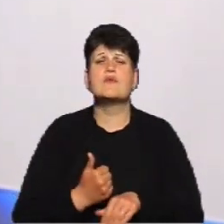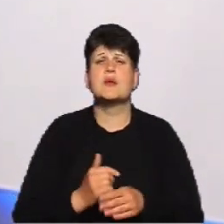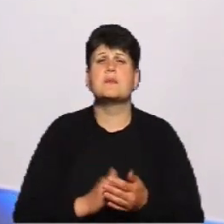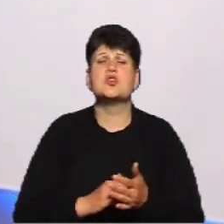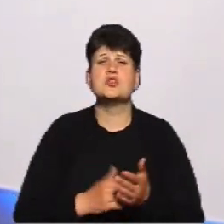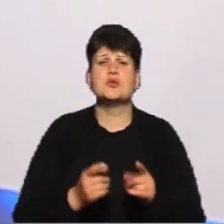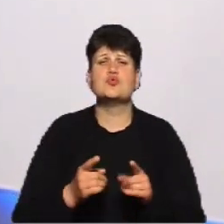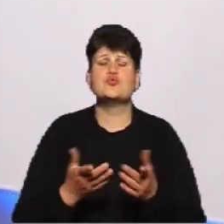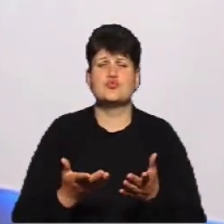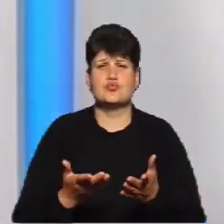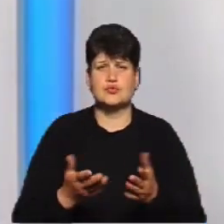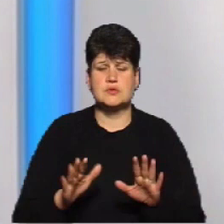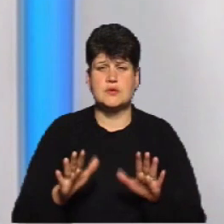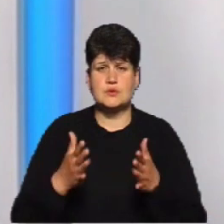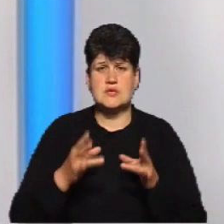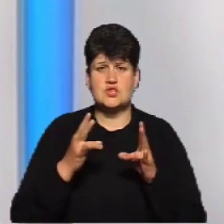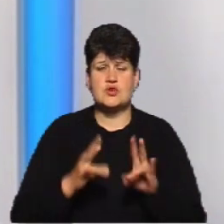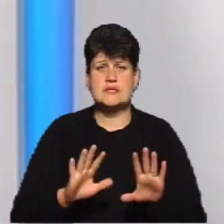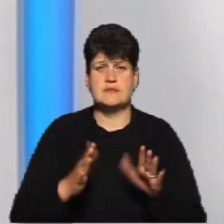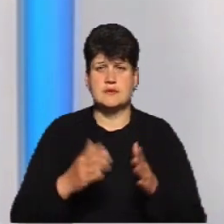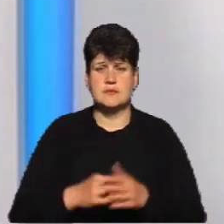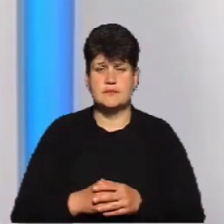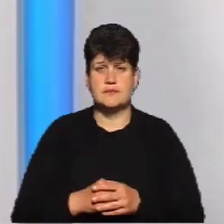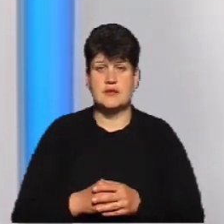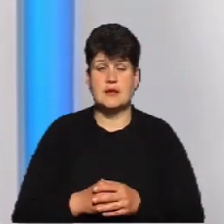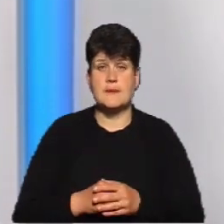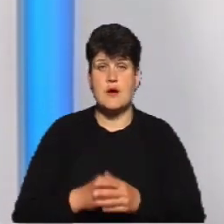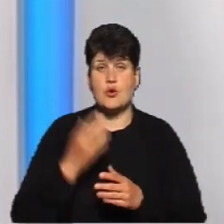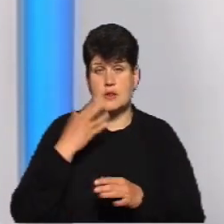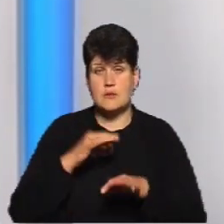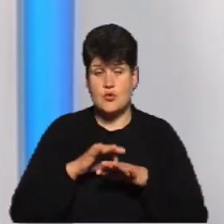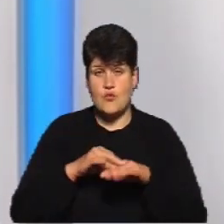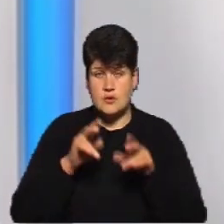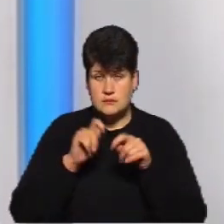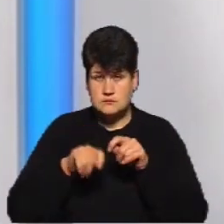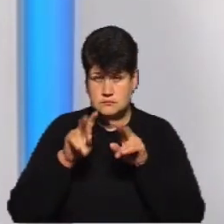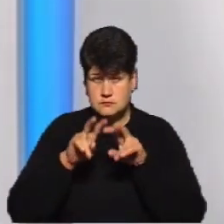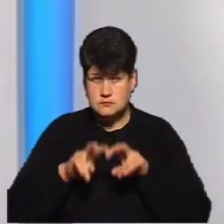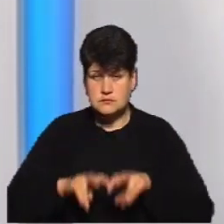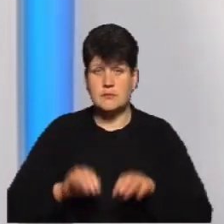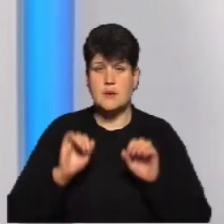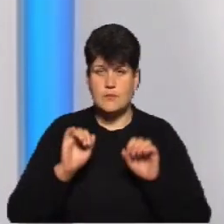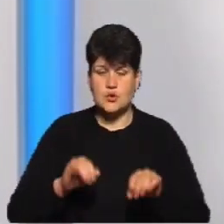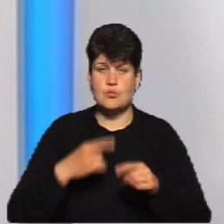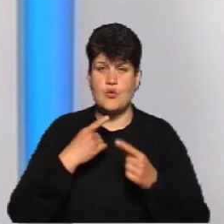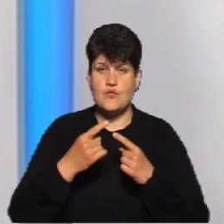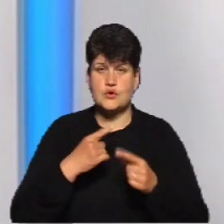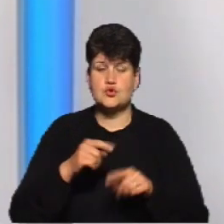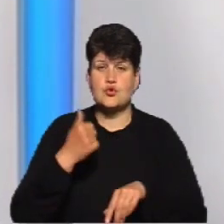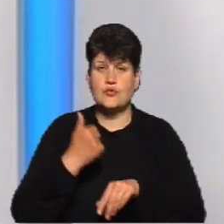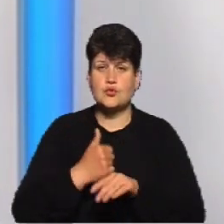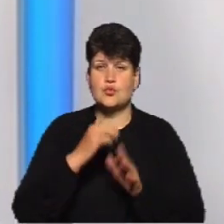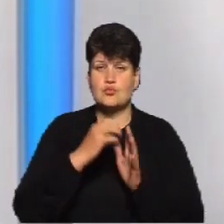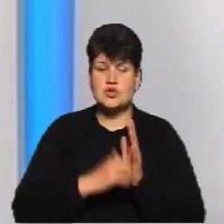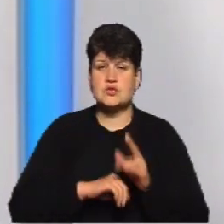саме траплялися ці нещасні випадки? На основі проведених аналізів із попередніх років ми можемо стверджувати, що основними причинами загибелі людей